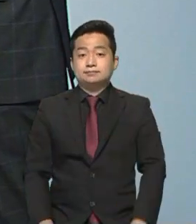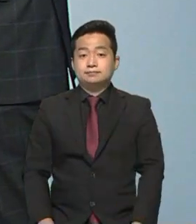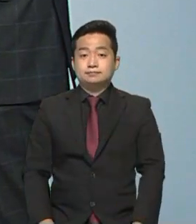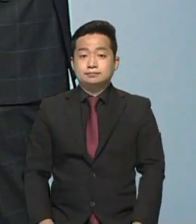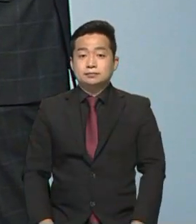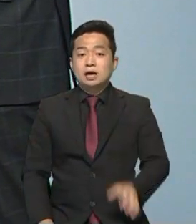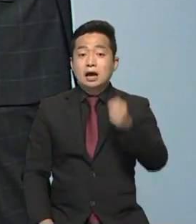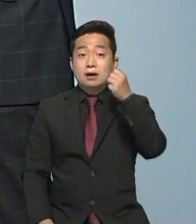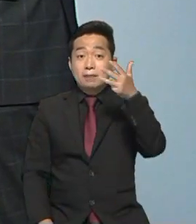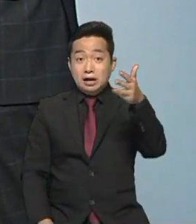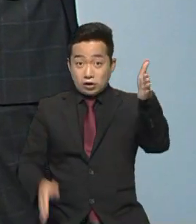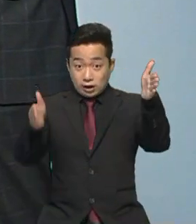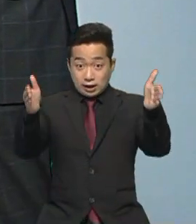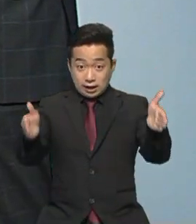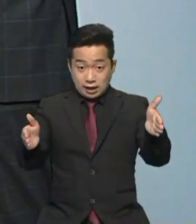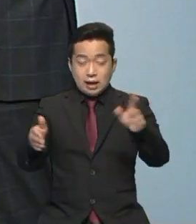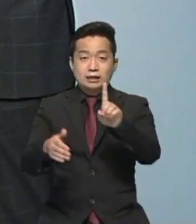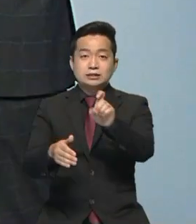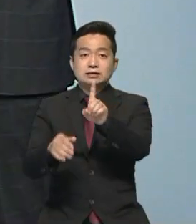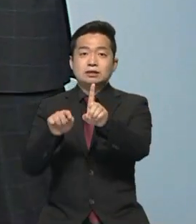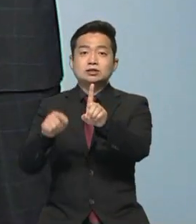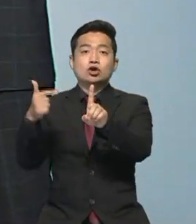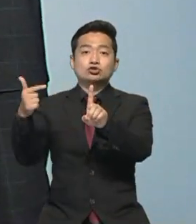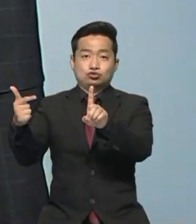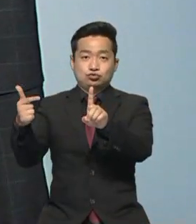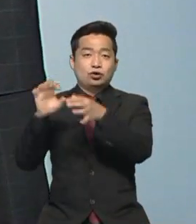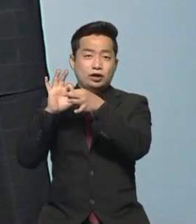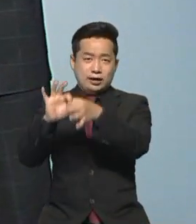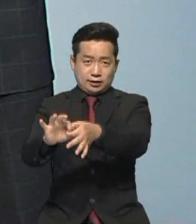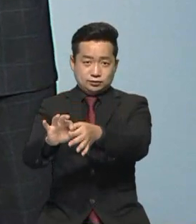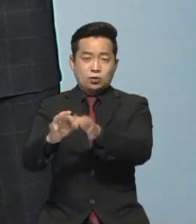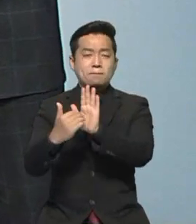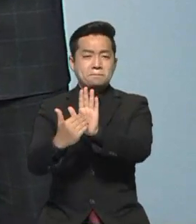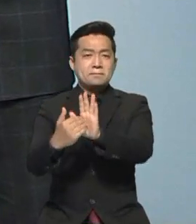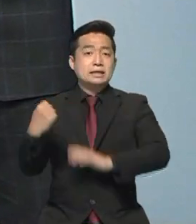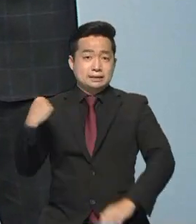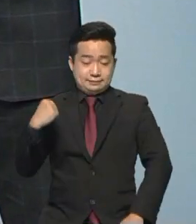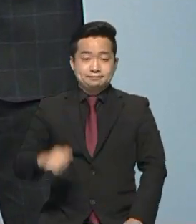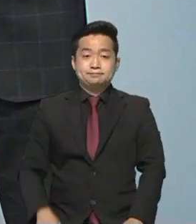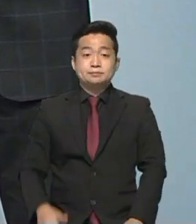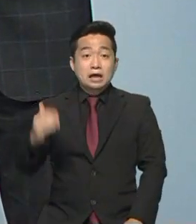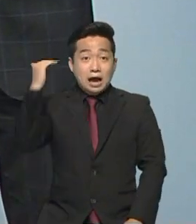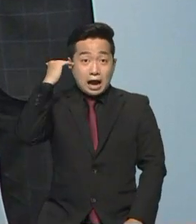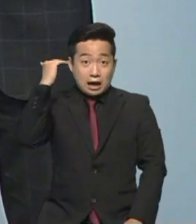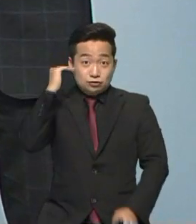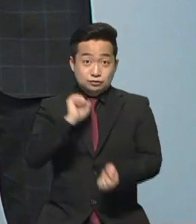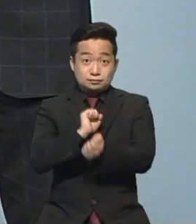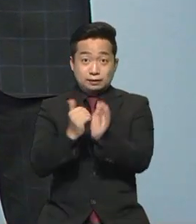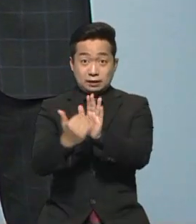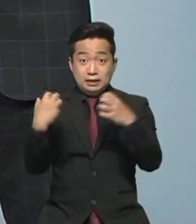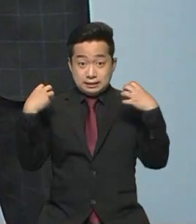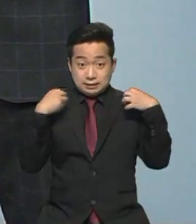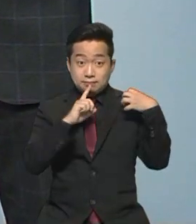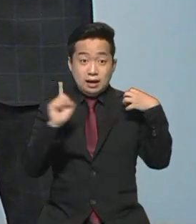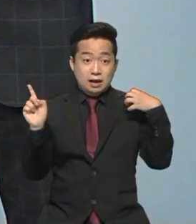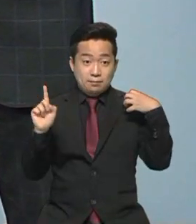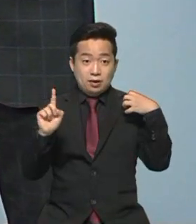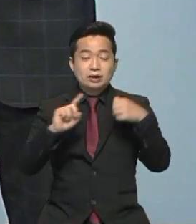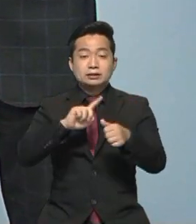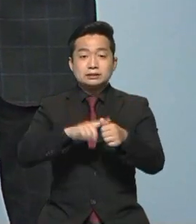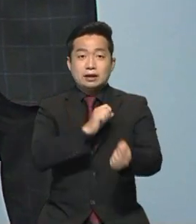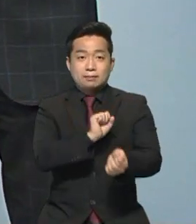그리고 8개월까지 11.6으로 유지됩니다. 우리 방역당국은요, 자연 감염을 한 번